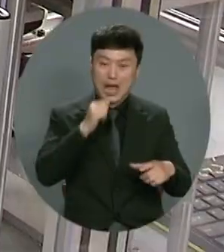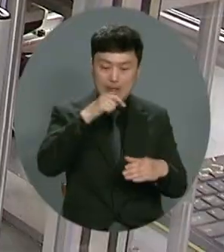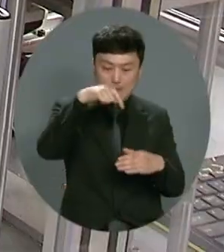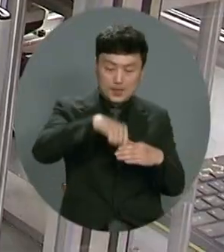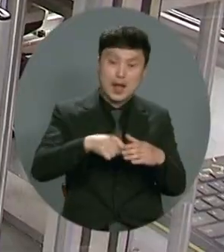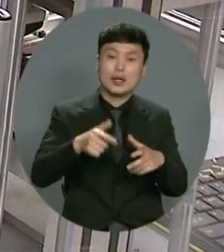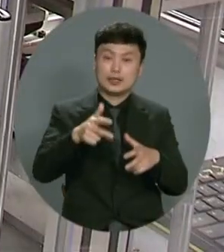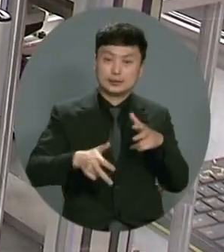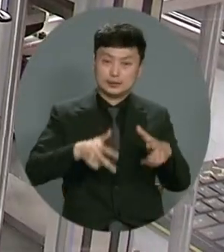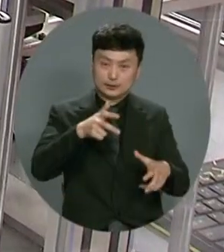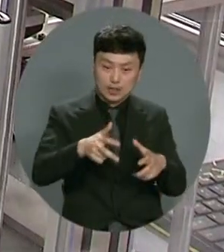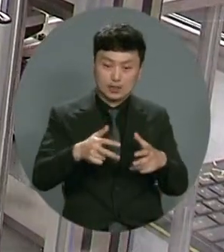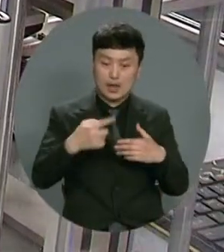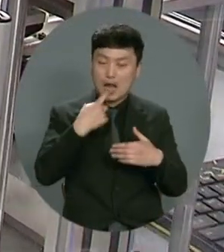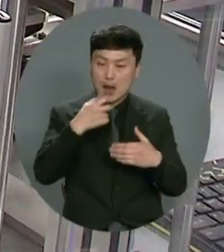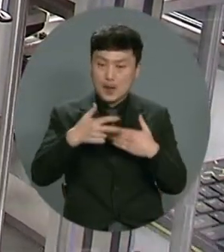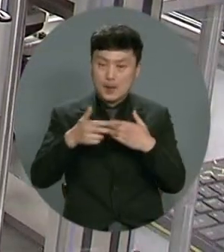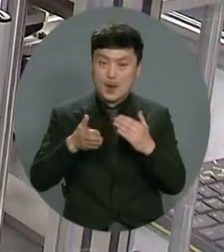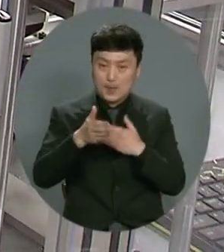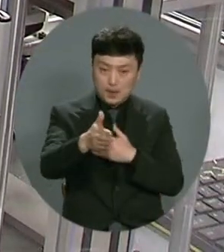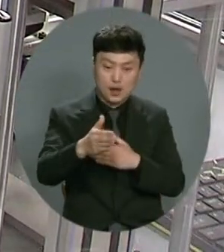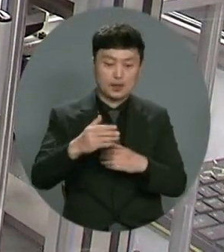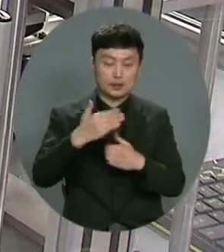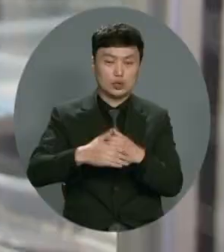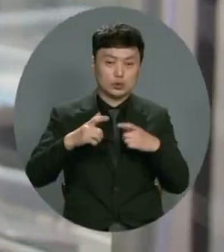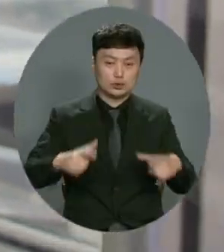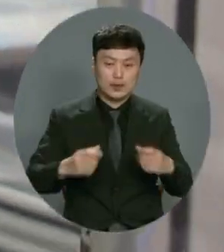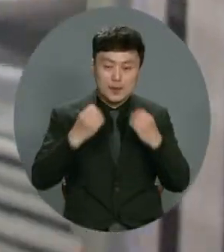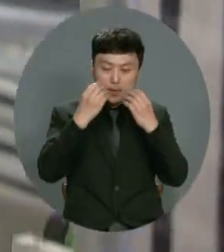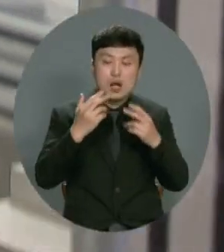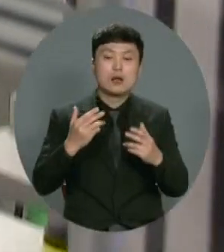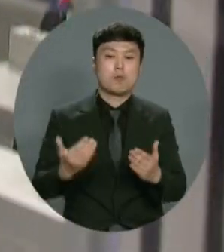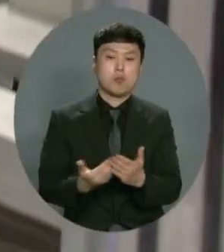산업이 의료 산업을 대구의 새로운 성장 동력으로